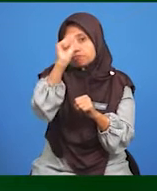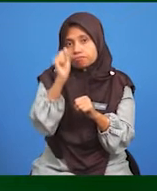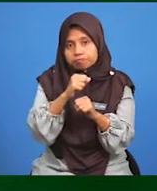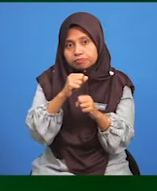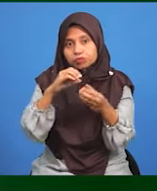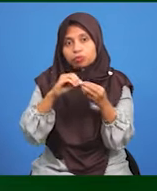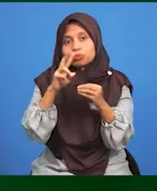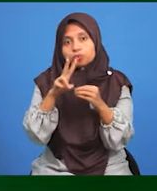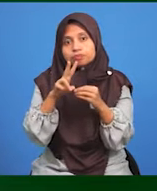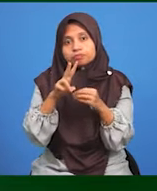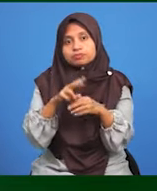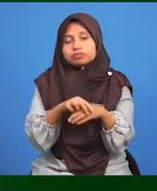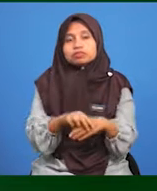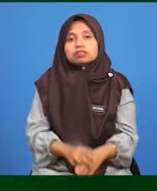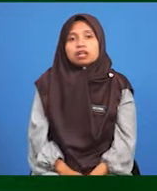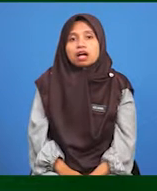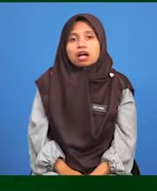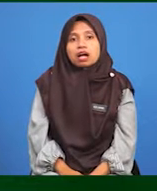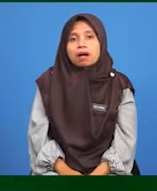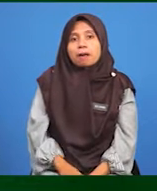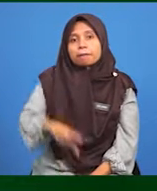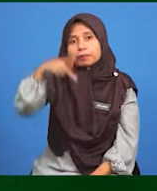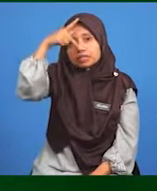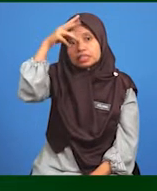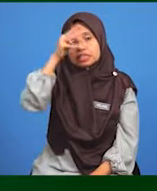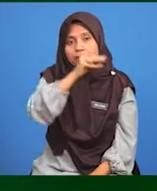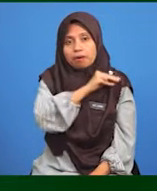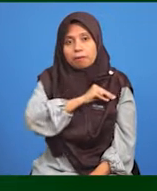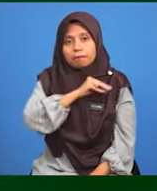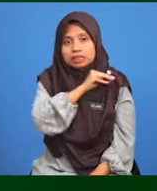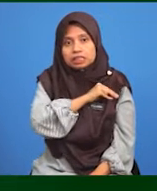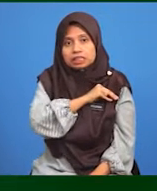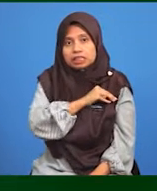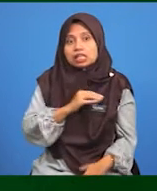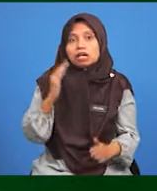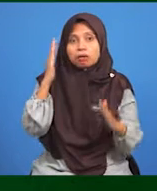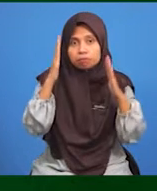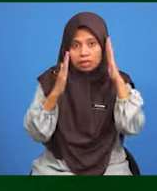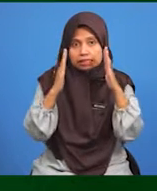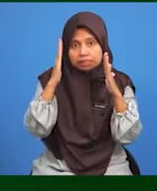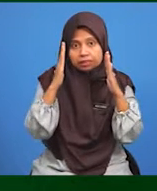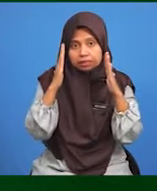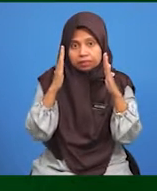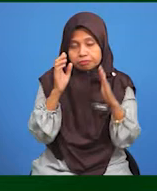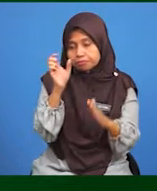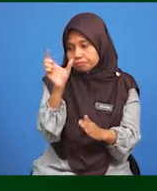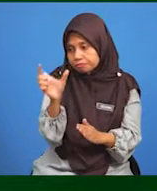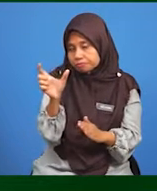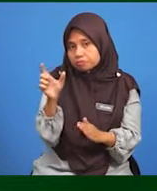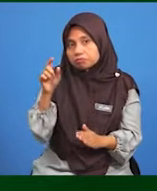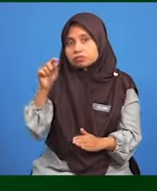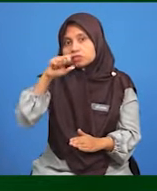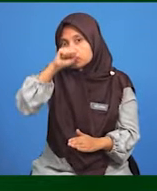Hai persoalan kedua Hai Perdana Menteri Malaysia apa Kosong Apakah